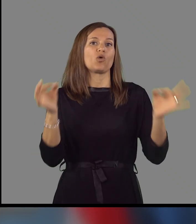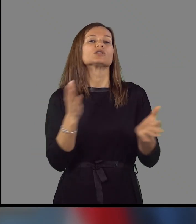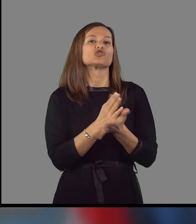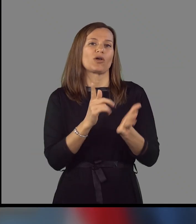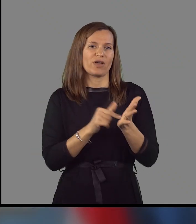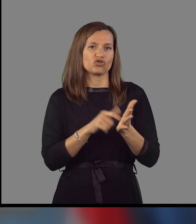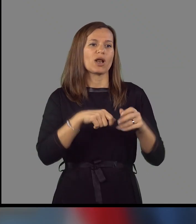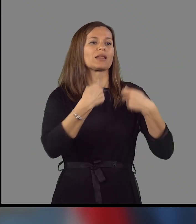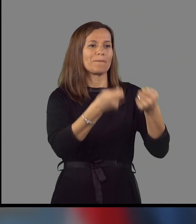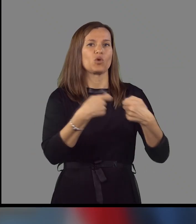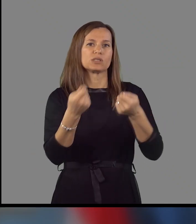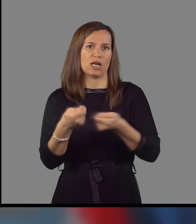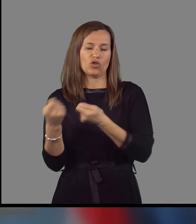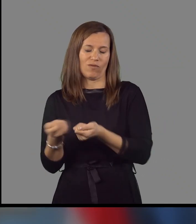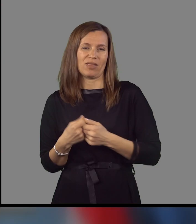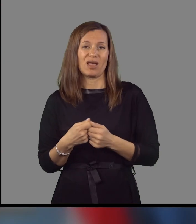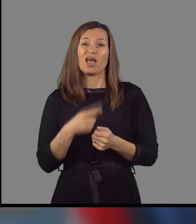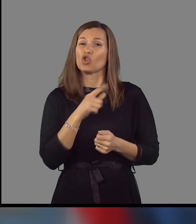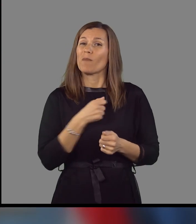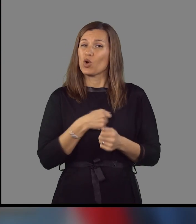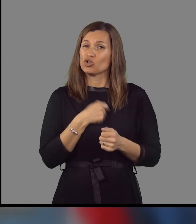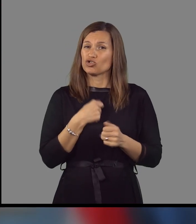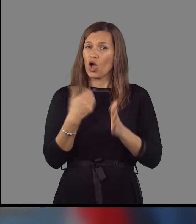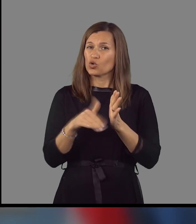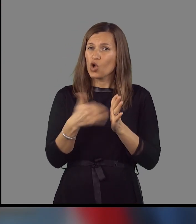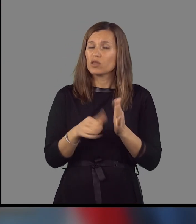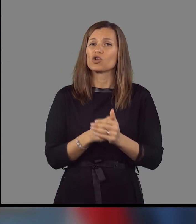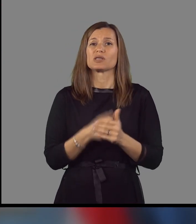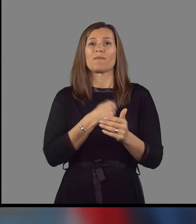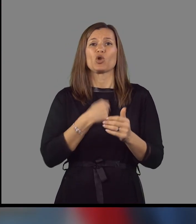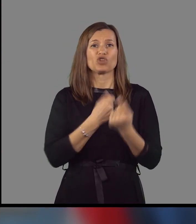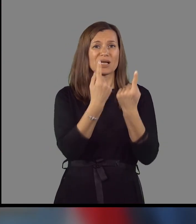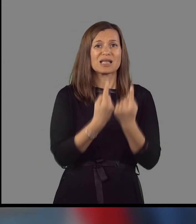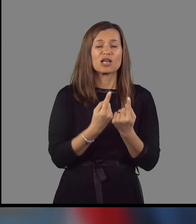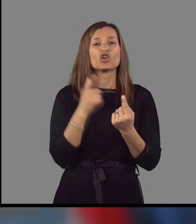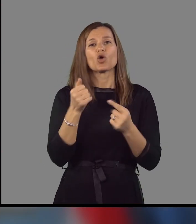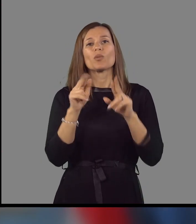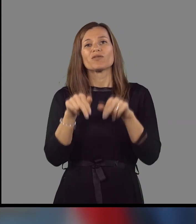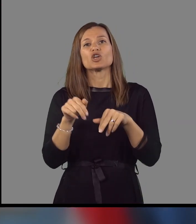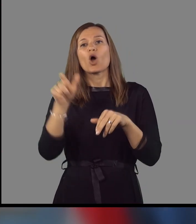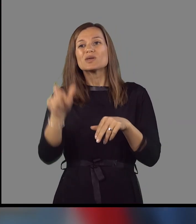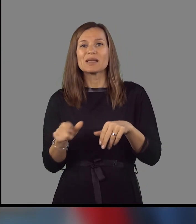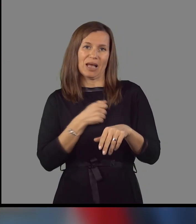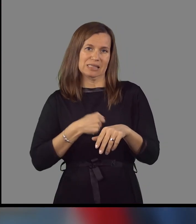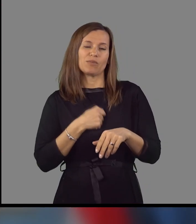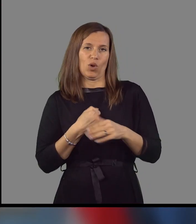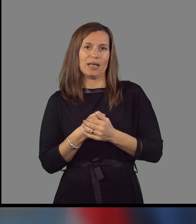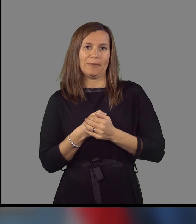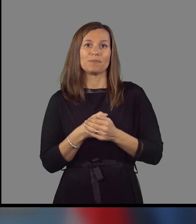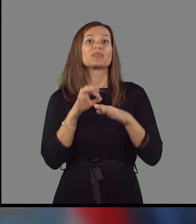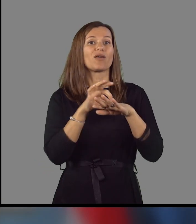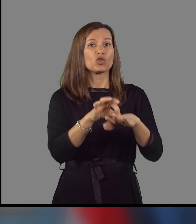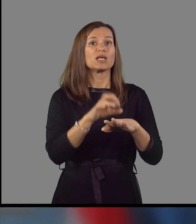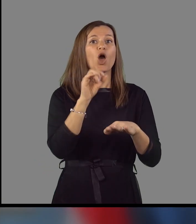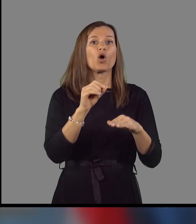Ta navodila so bila strokovni javnosti tudi že večkrat posredovala. Do bolniške odsotnosti, do bolniškega staleža je upravičena